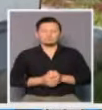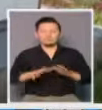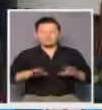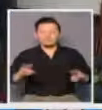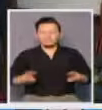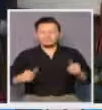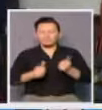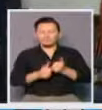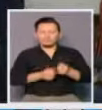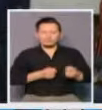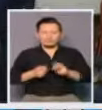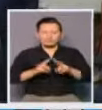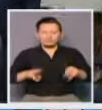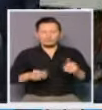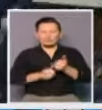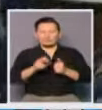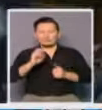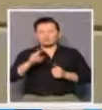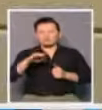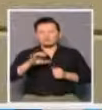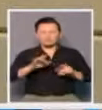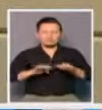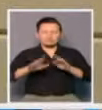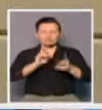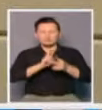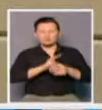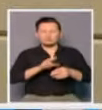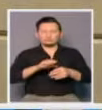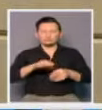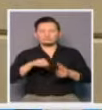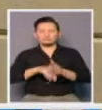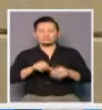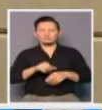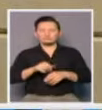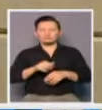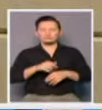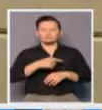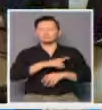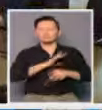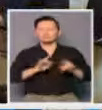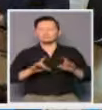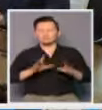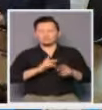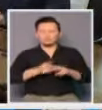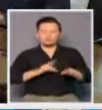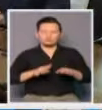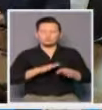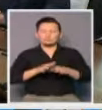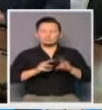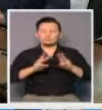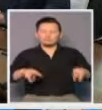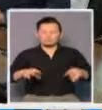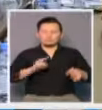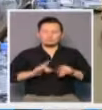Заместитель председателя Сената парламента Бектас Бекназаров провел встречу с группой ветеранов из Атырау. Он рассказал ветеранам о проводимой депутатским